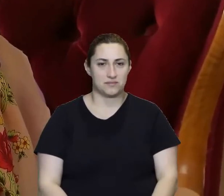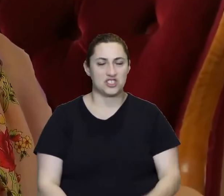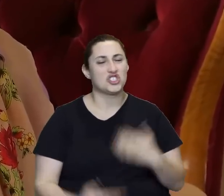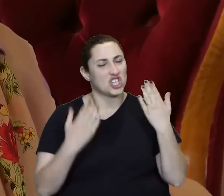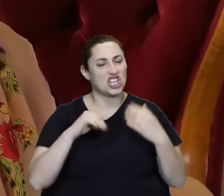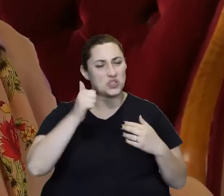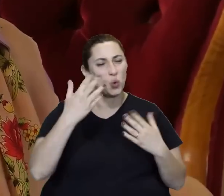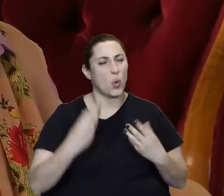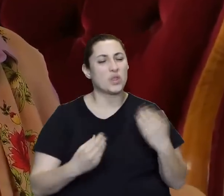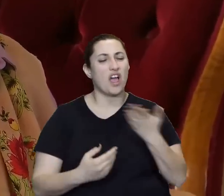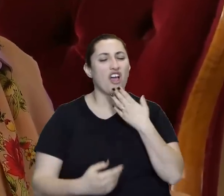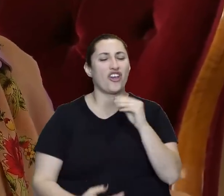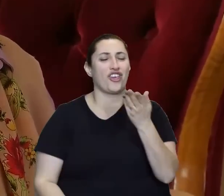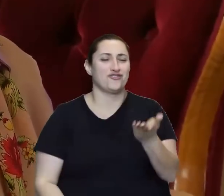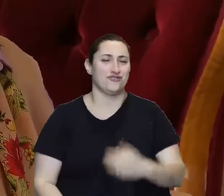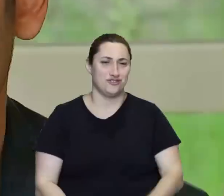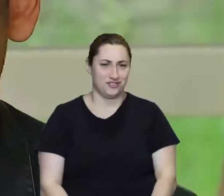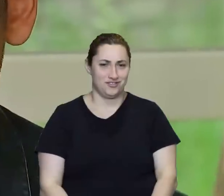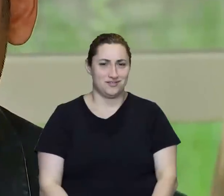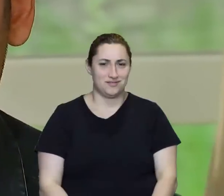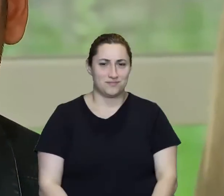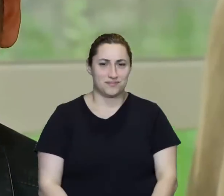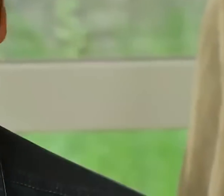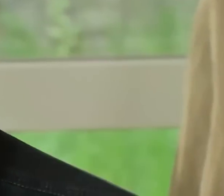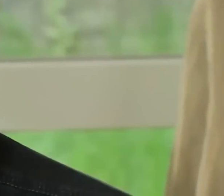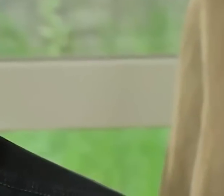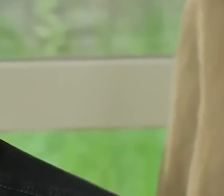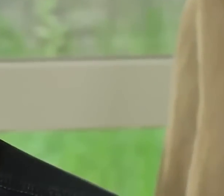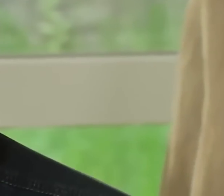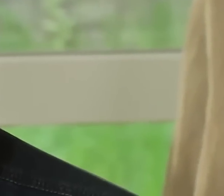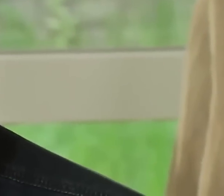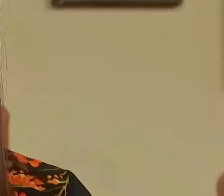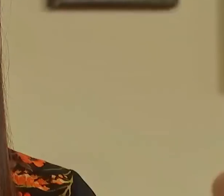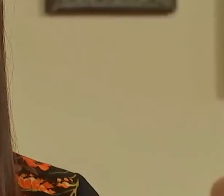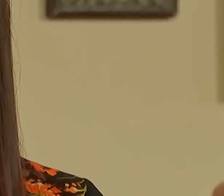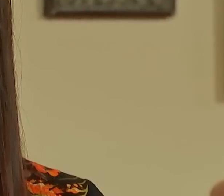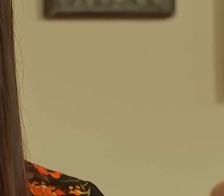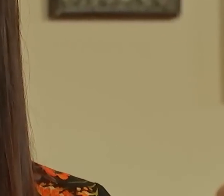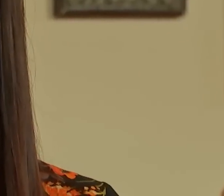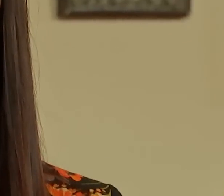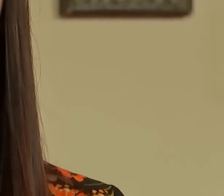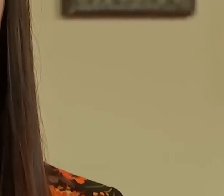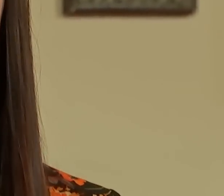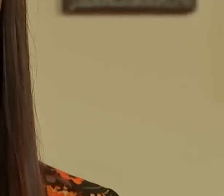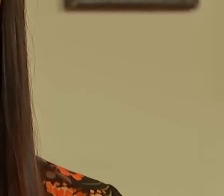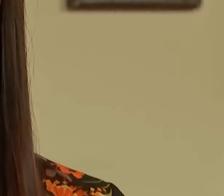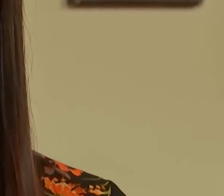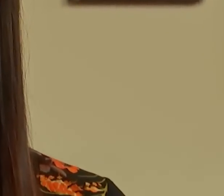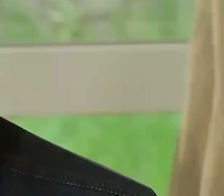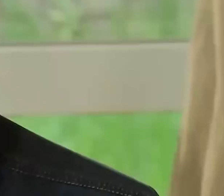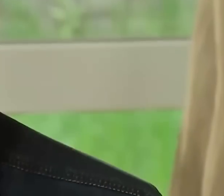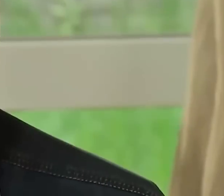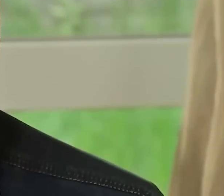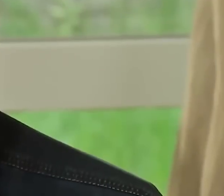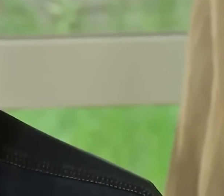Olur inşallah olur. Daha çok gençsiniz. Ömer umutla bakan durgun gözlerini Zehra'ya çevirdi. Zehra'nın bakışları